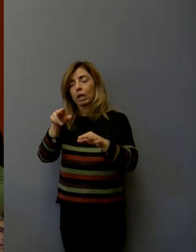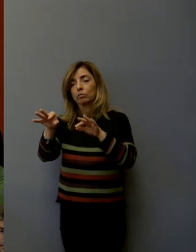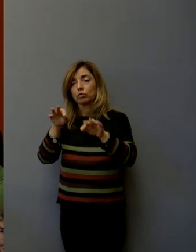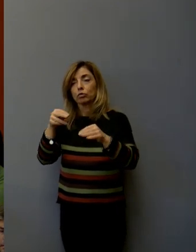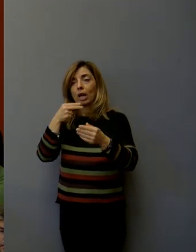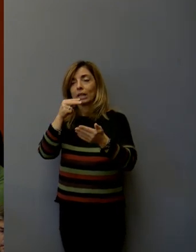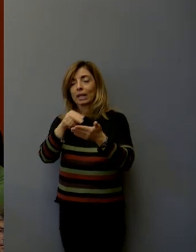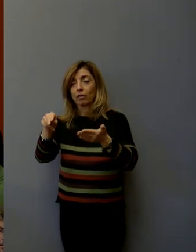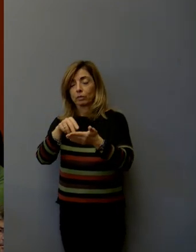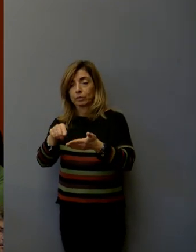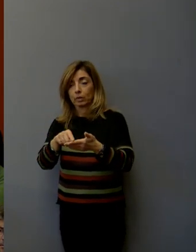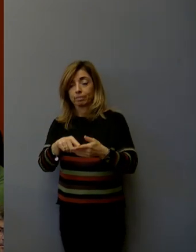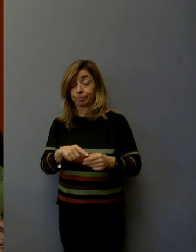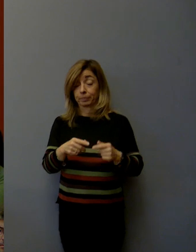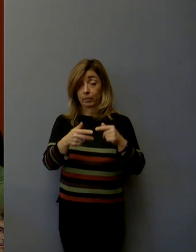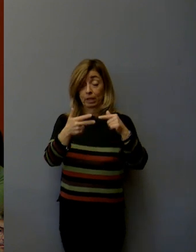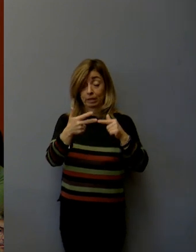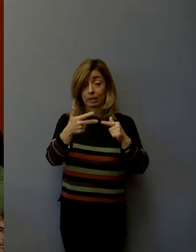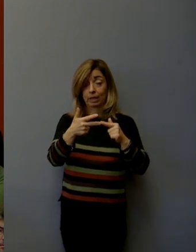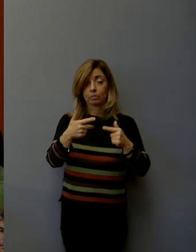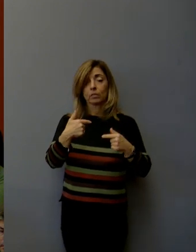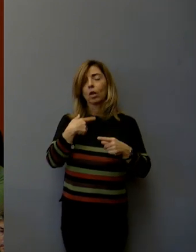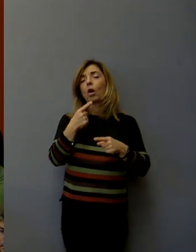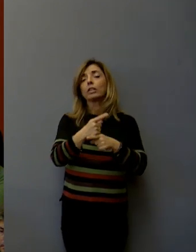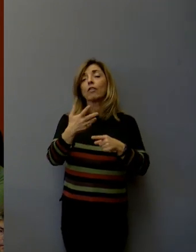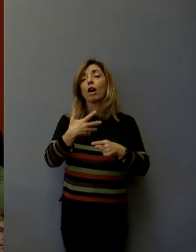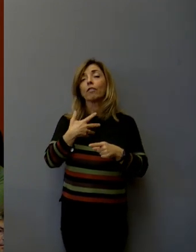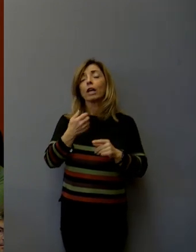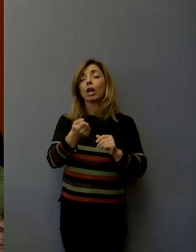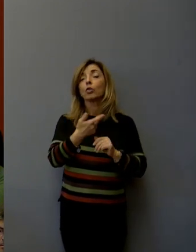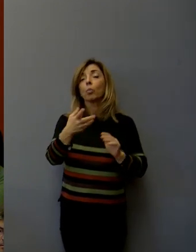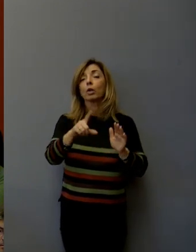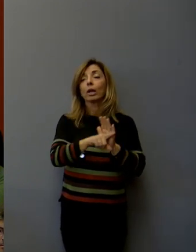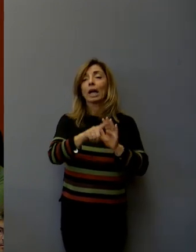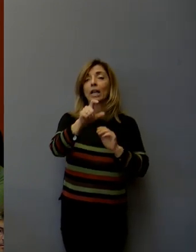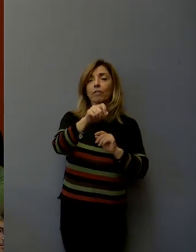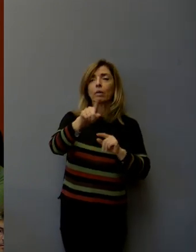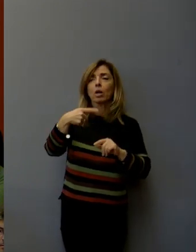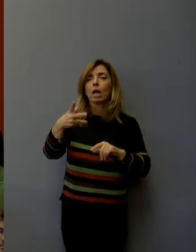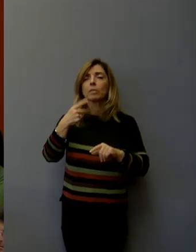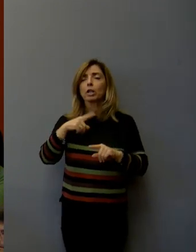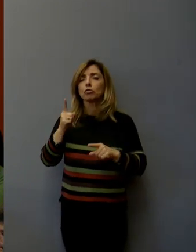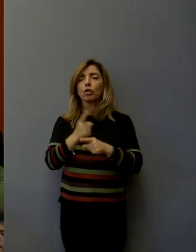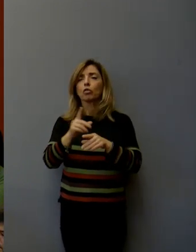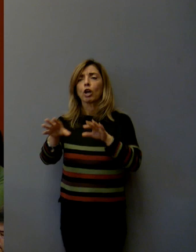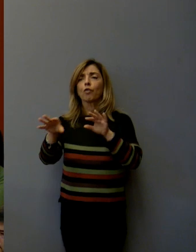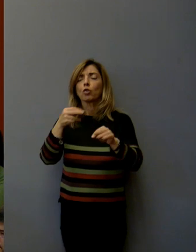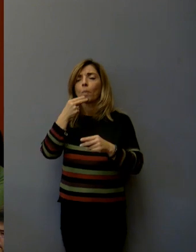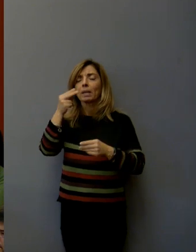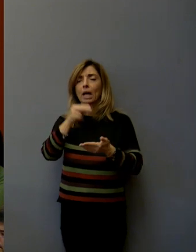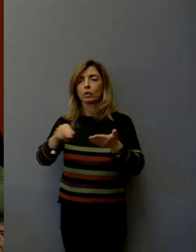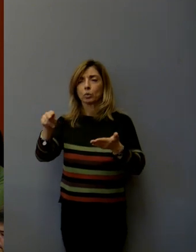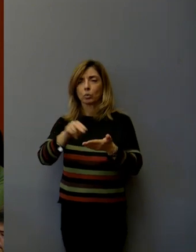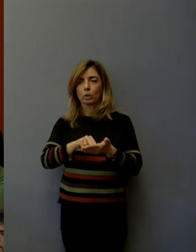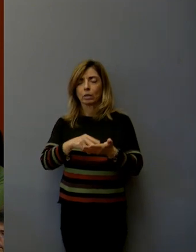illegale di 20 ma lei mi dice che non doveva nominare gli scrutatori Allora la domanda è Ma siamo sicuri in tutte queste